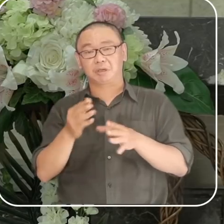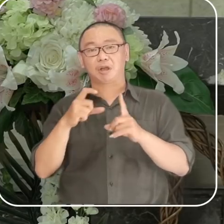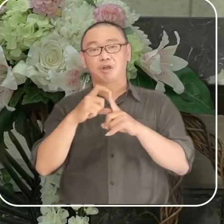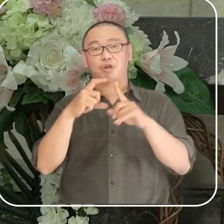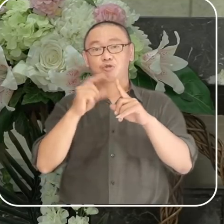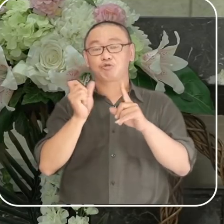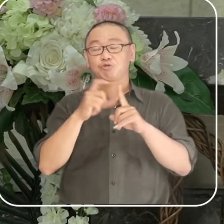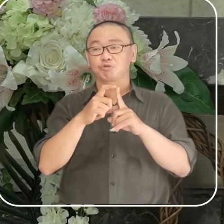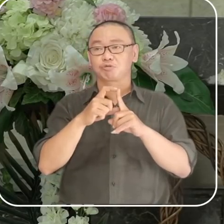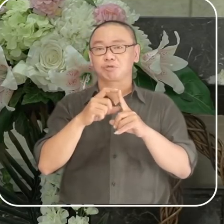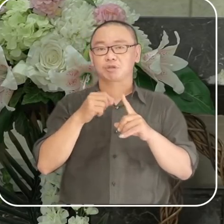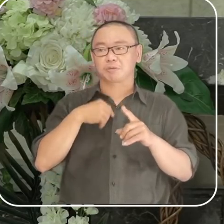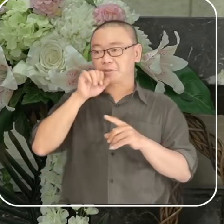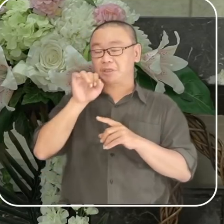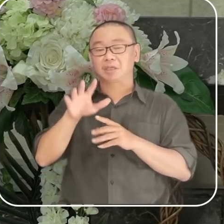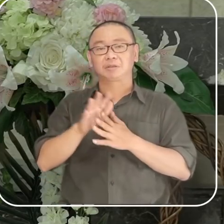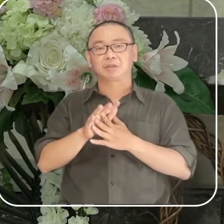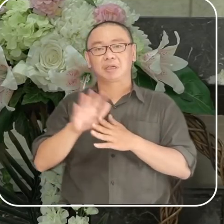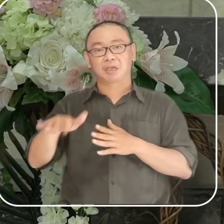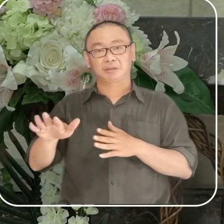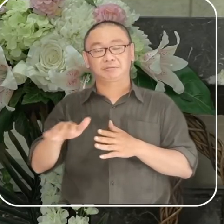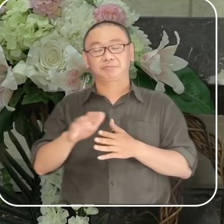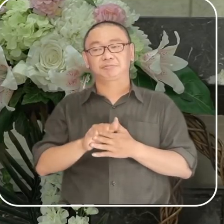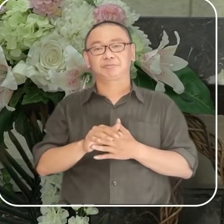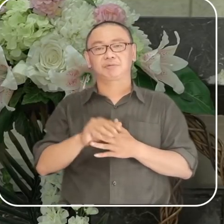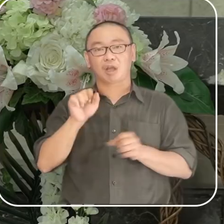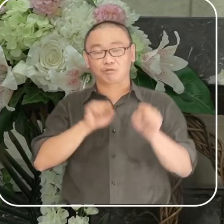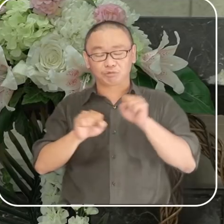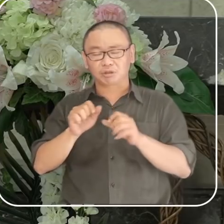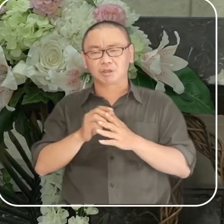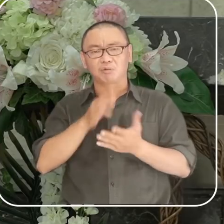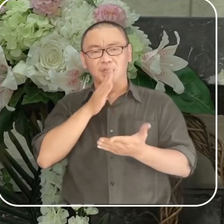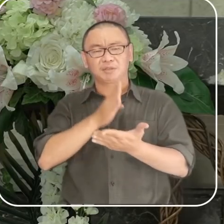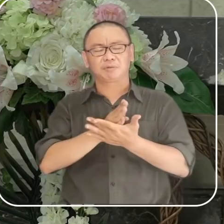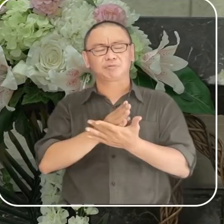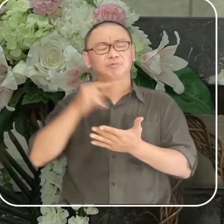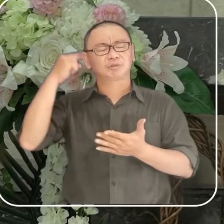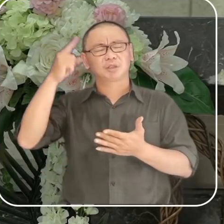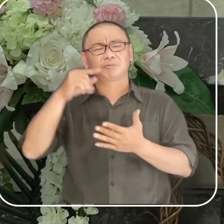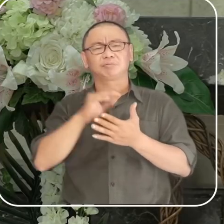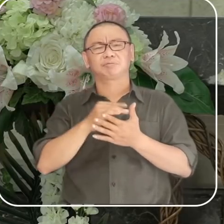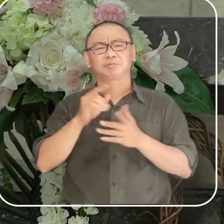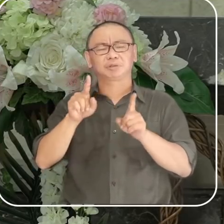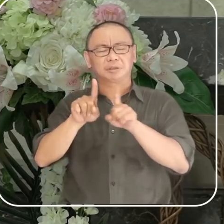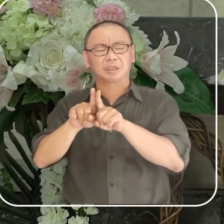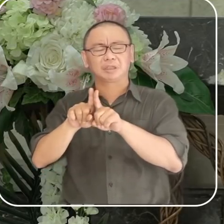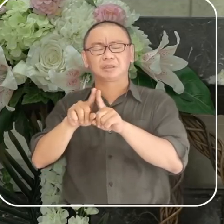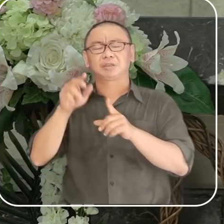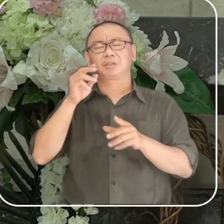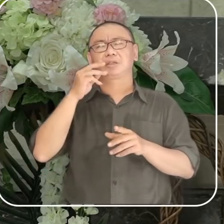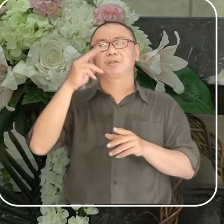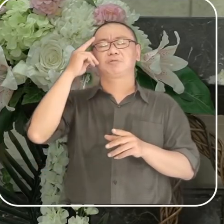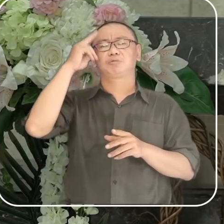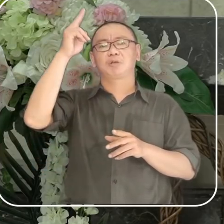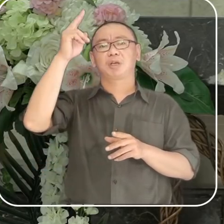kepada Salomo anaknya, "Lakukanlah kewajibanmu dengan setia terhadap Tuhan